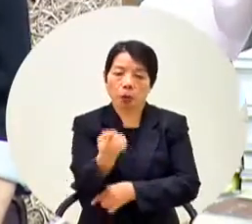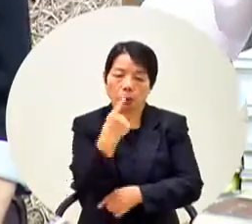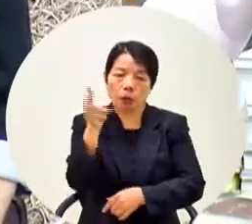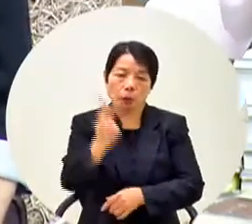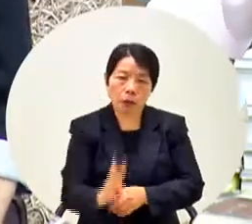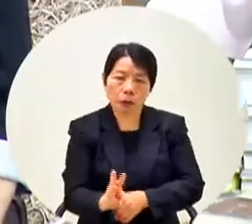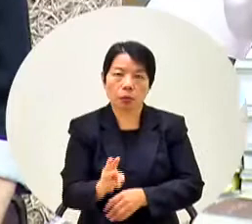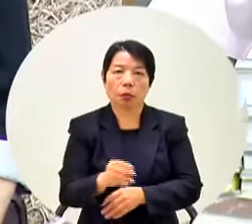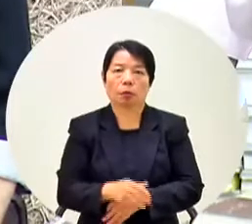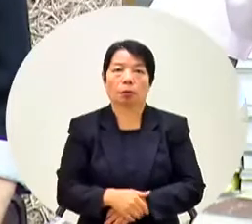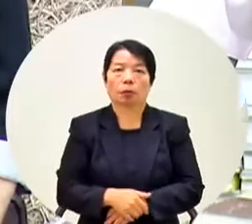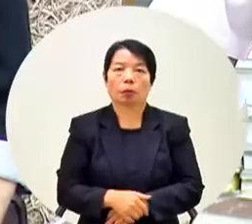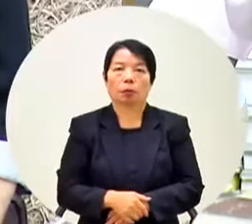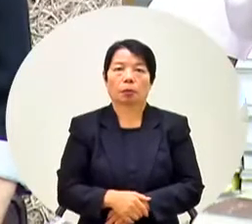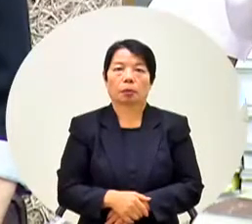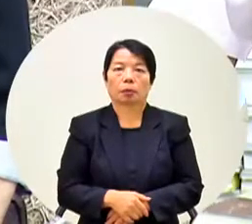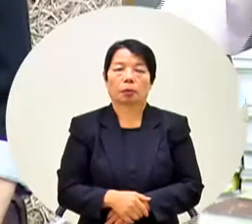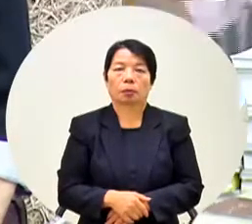度2万。